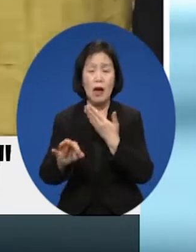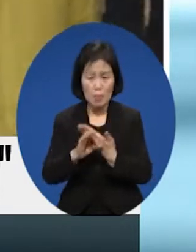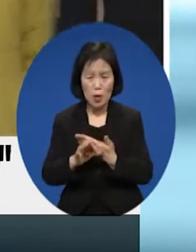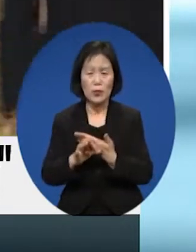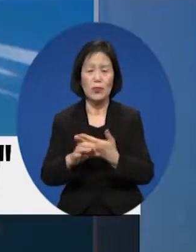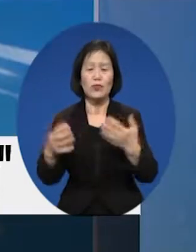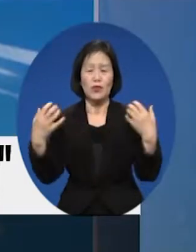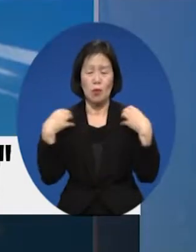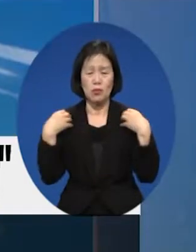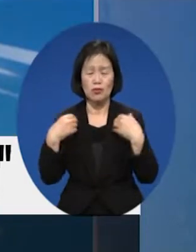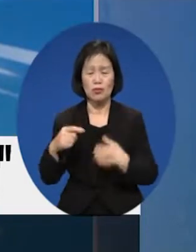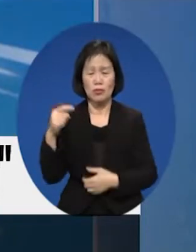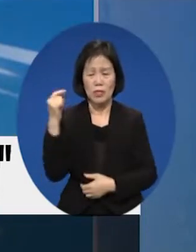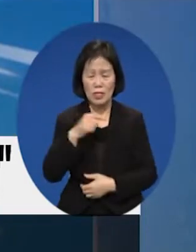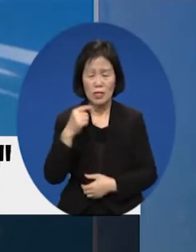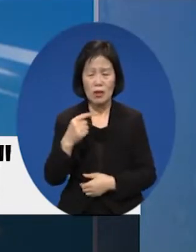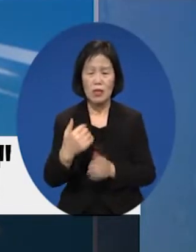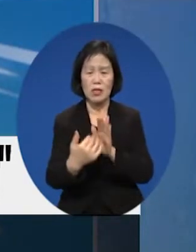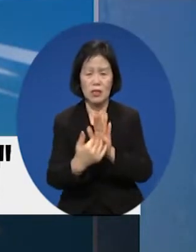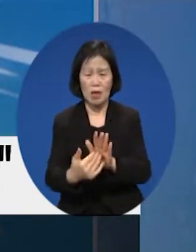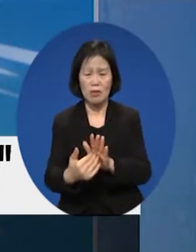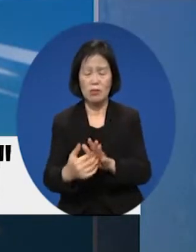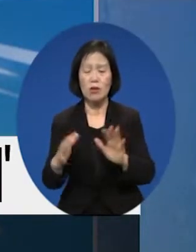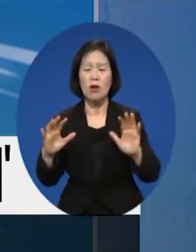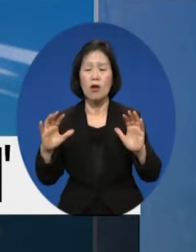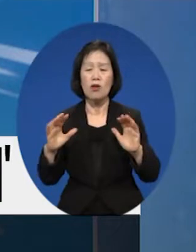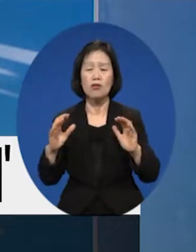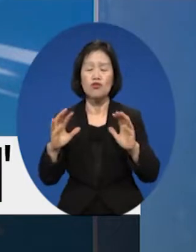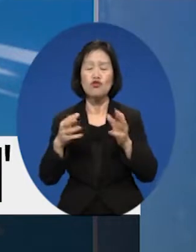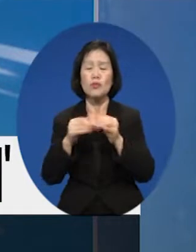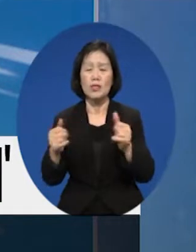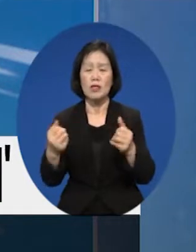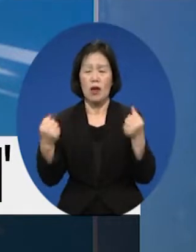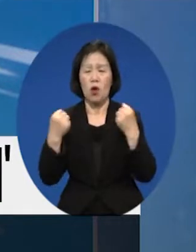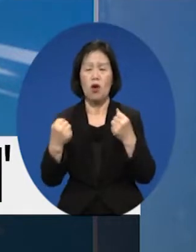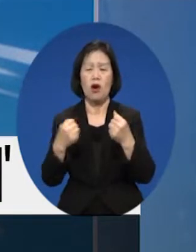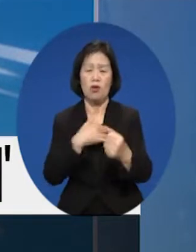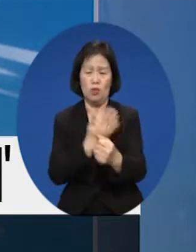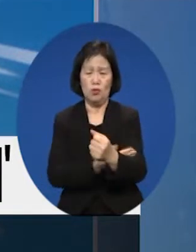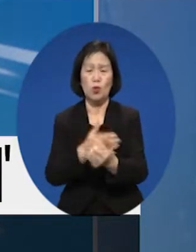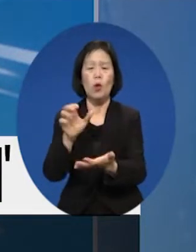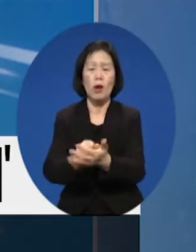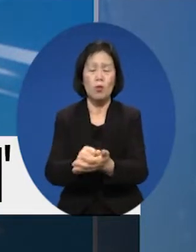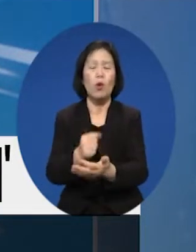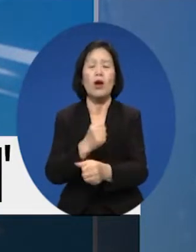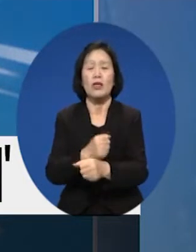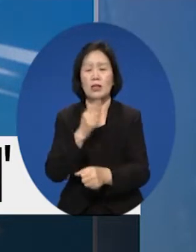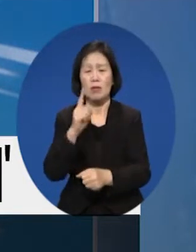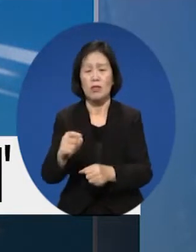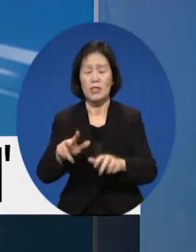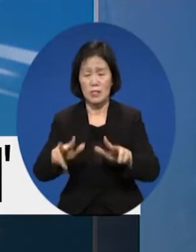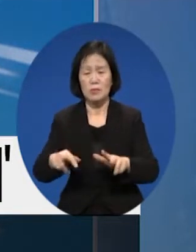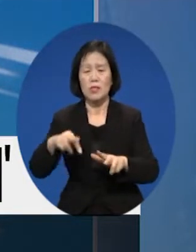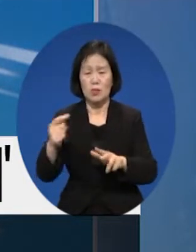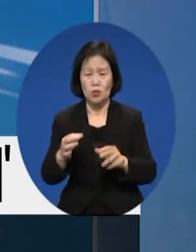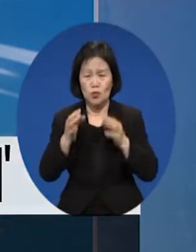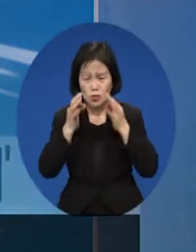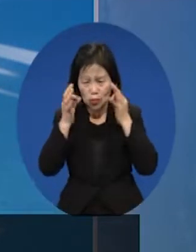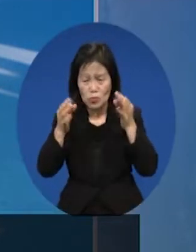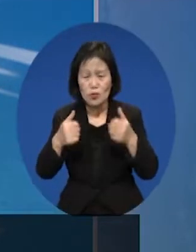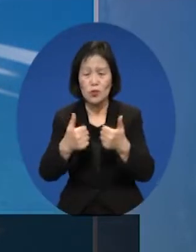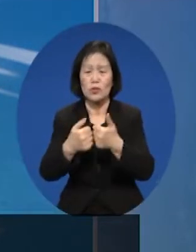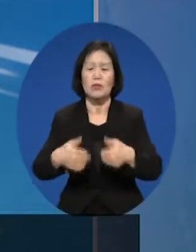강력히 대응해서 국민들의 건강권을 확보하겠다. 이걸 밝힌 것이지 논의를 안 하겠다는 게 아닙니다. 지금이라도 적극 논의를 해나가면 좋겠습니다.